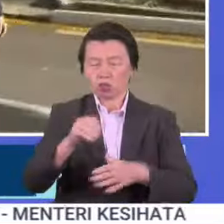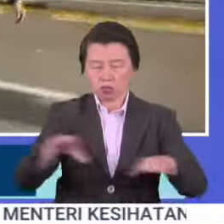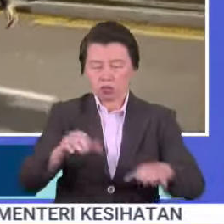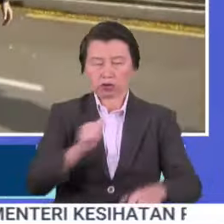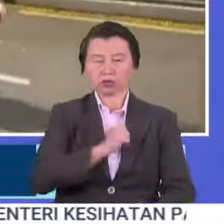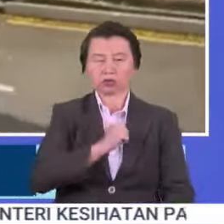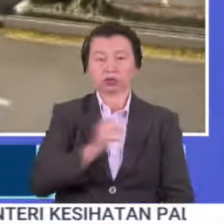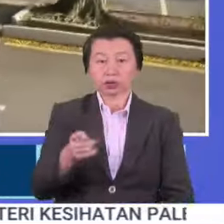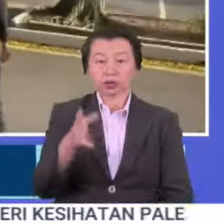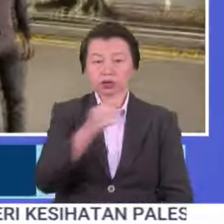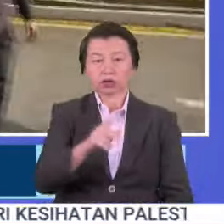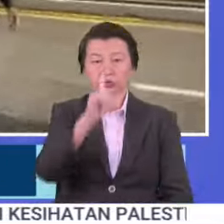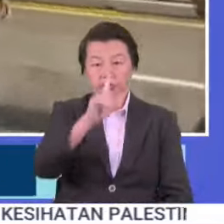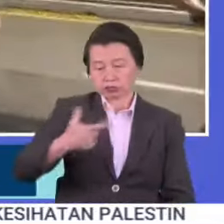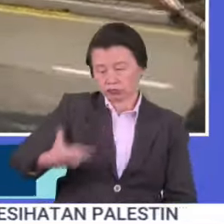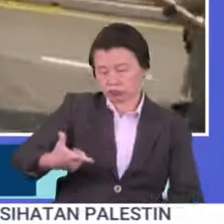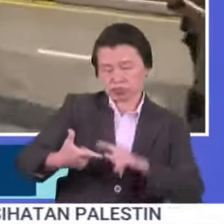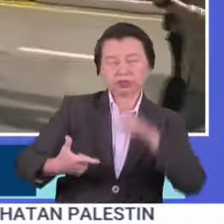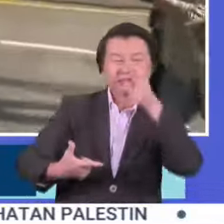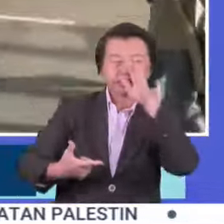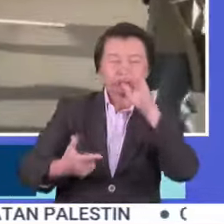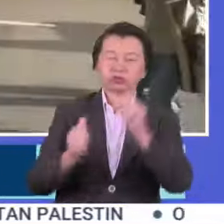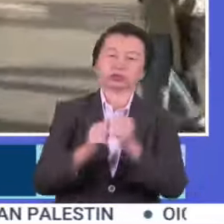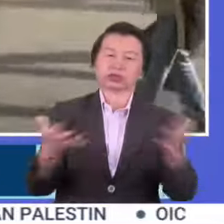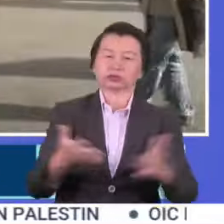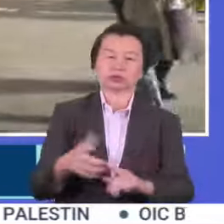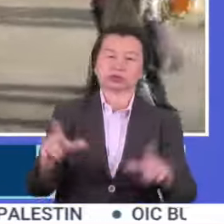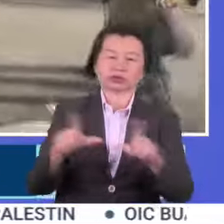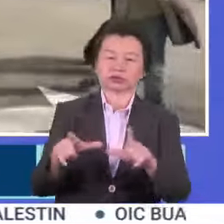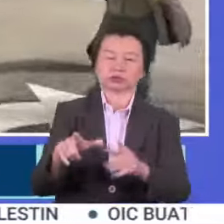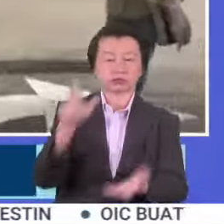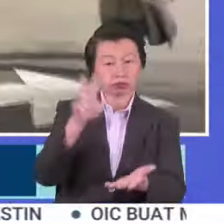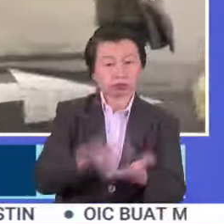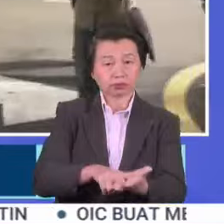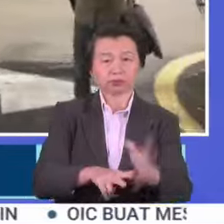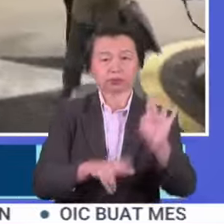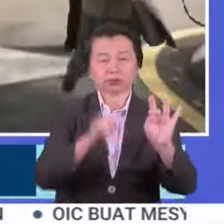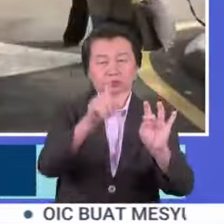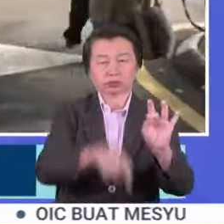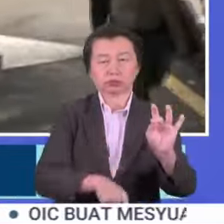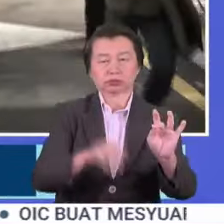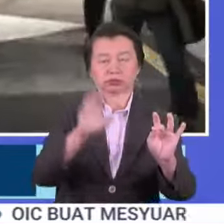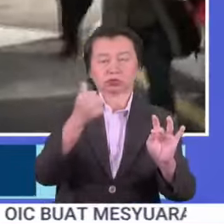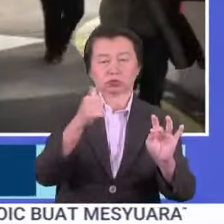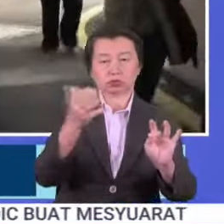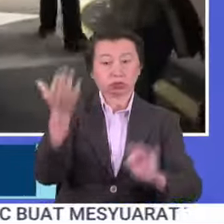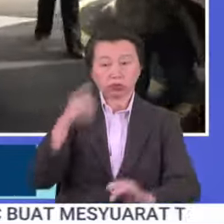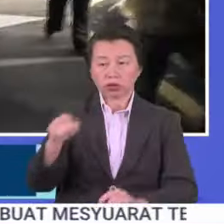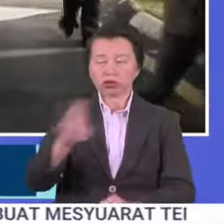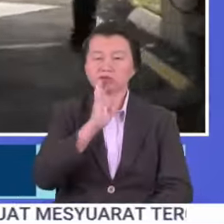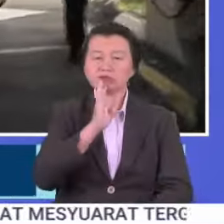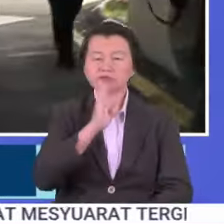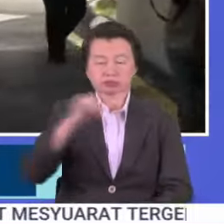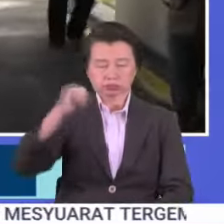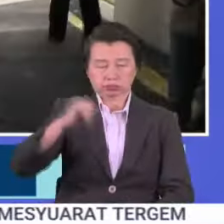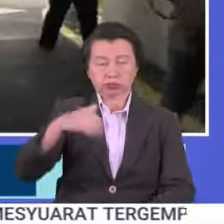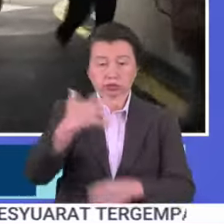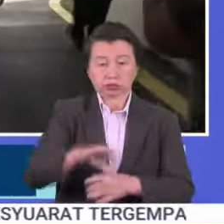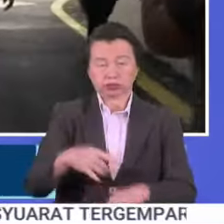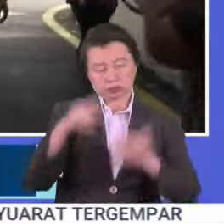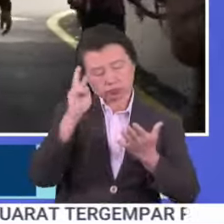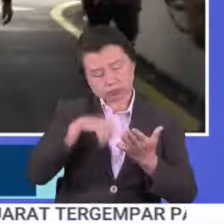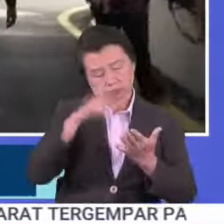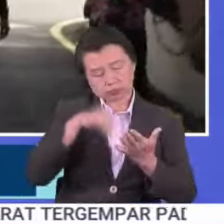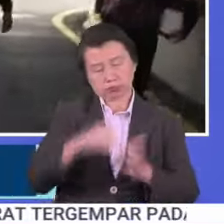sendiri dan sepucuk pistol tiruan tanpa kebenaran sah 8 Oktober lalu. Tertuduh membuat pengakuan itu selepas